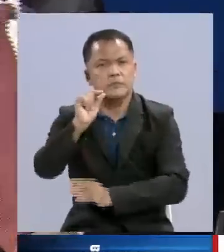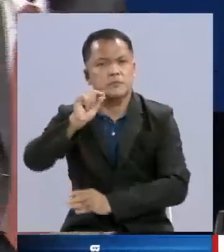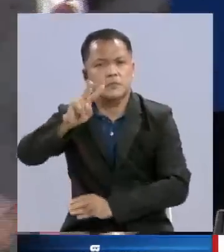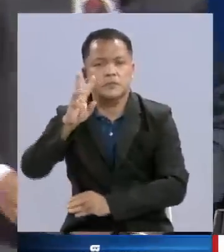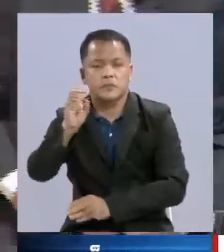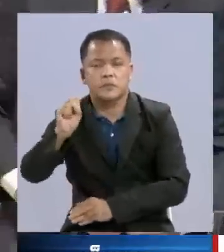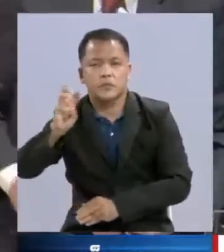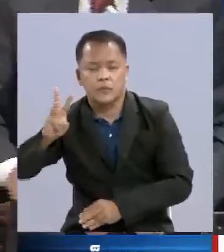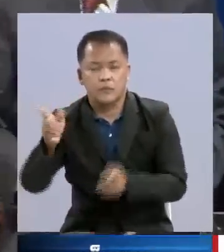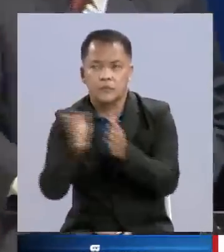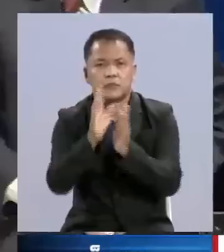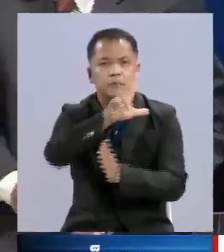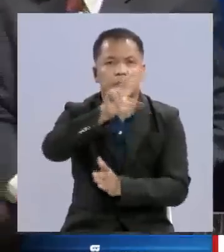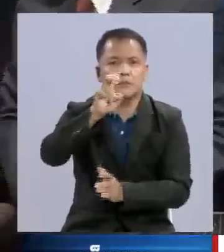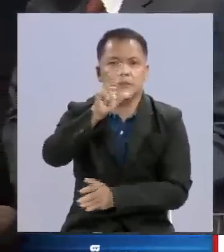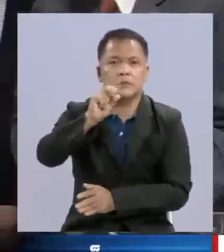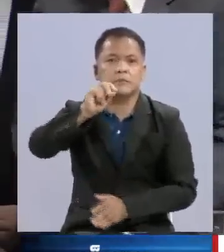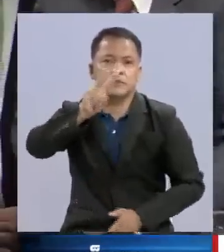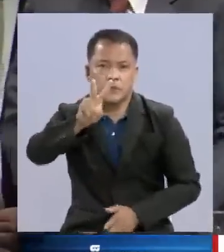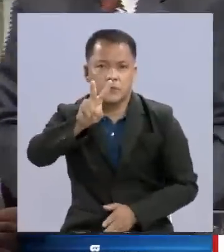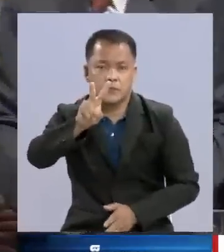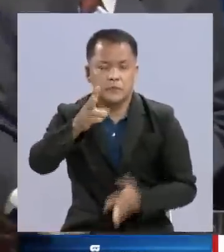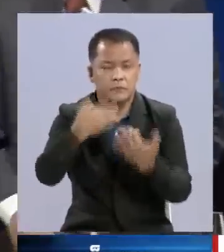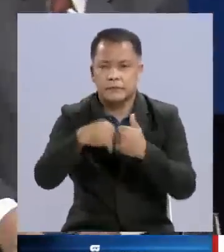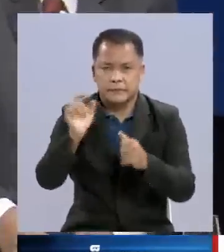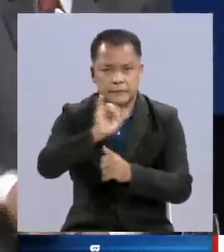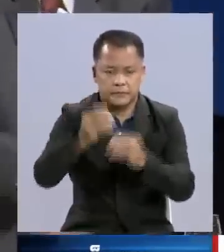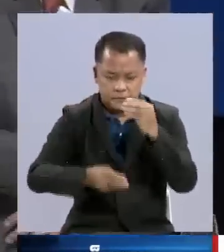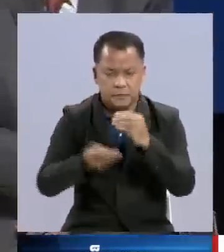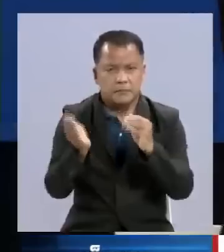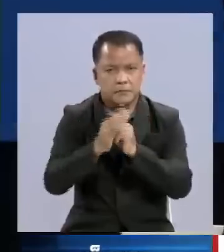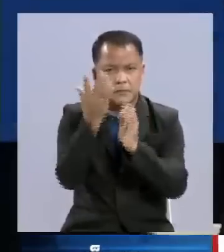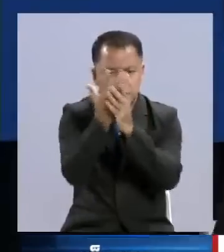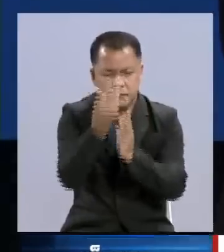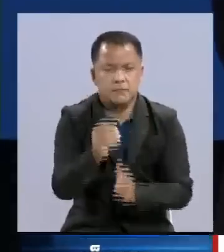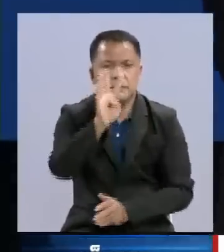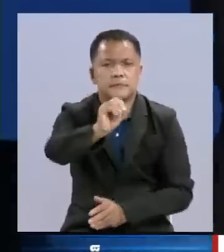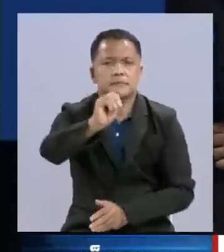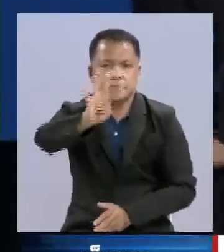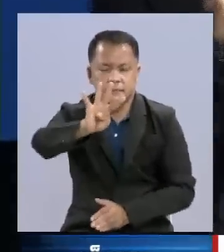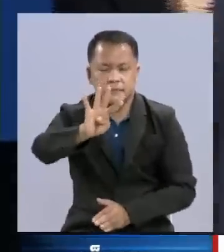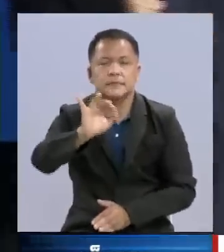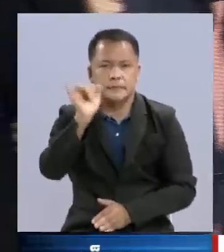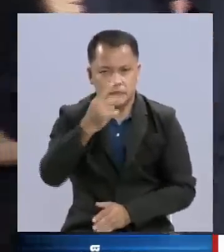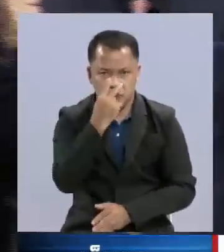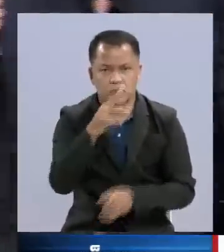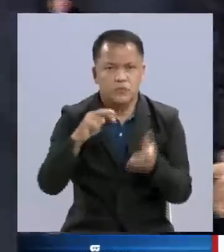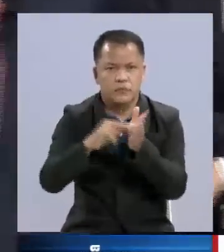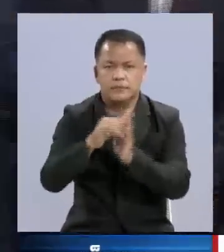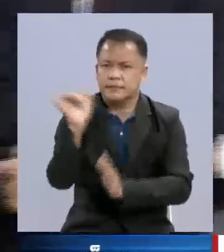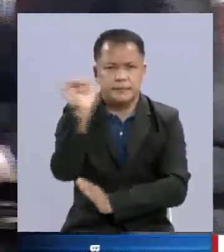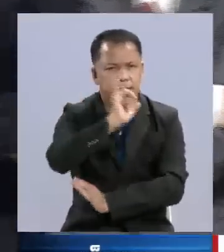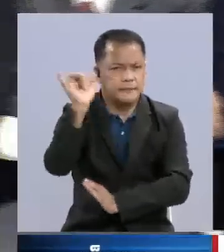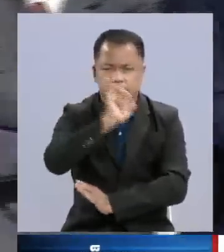วก็ได้อยู่ที่332ยังขาดอีกประมาณ44เสียงซึ่งดูเหมือนยังไ